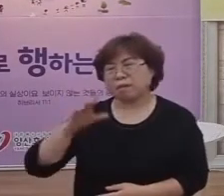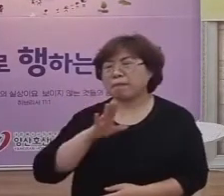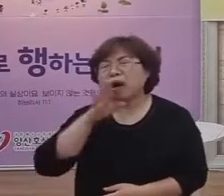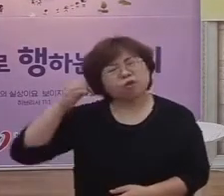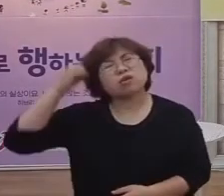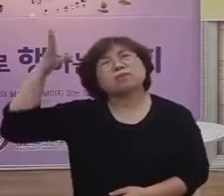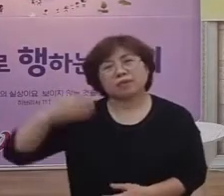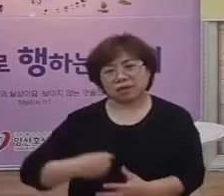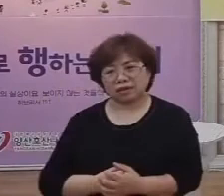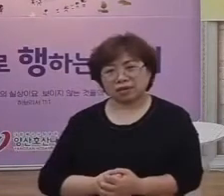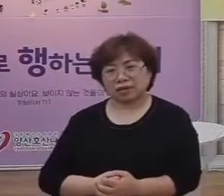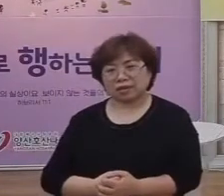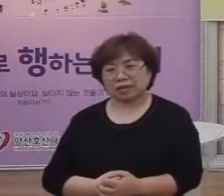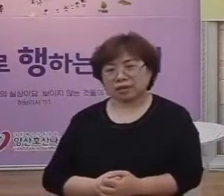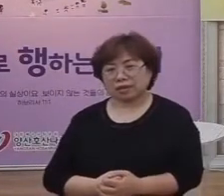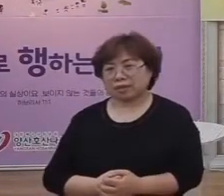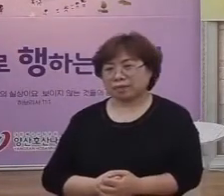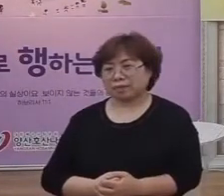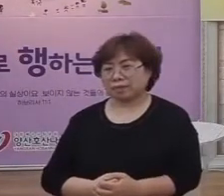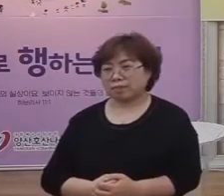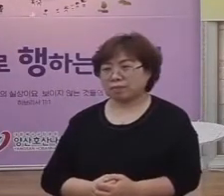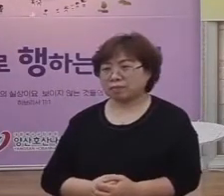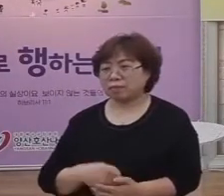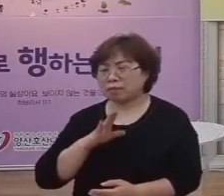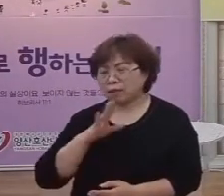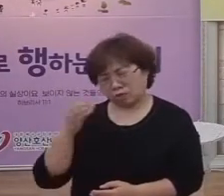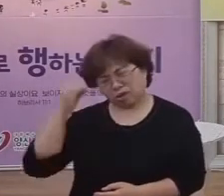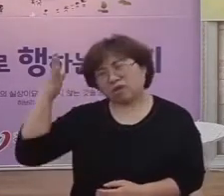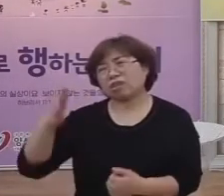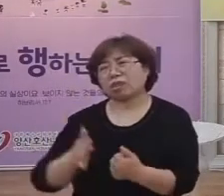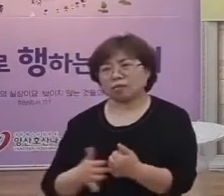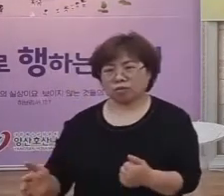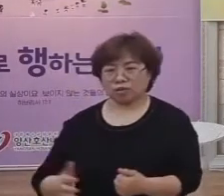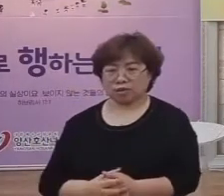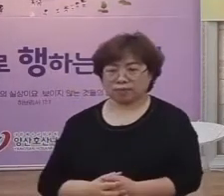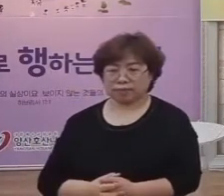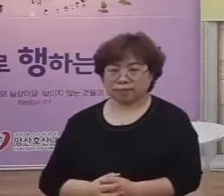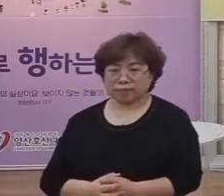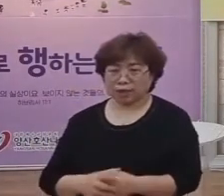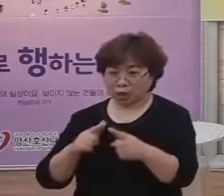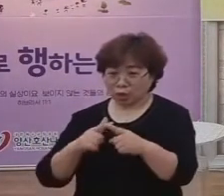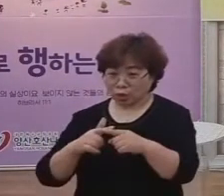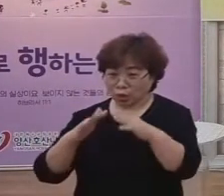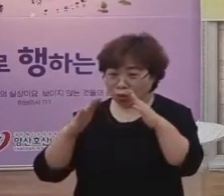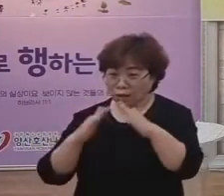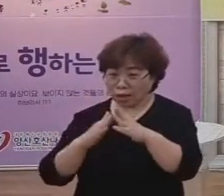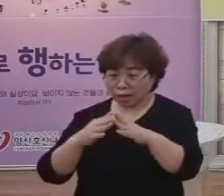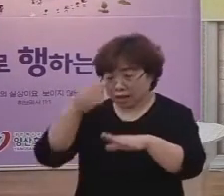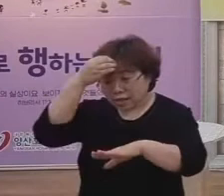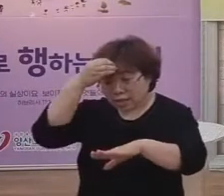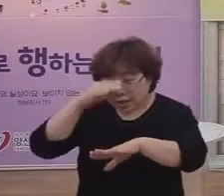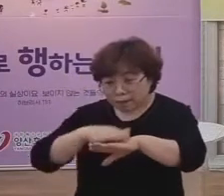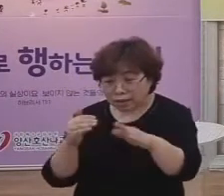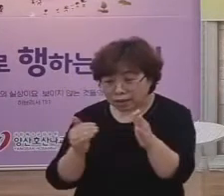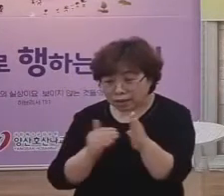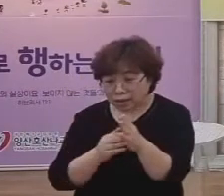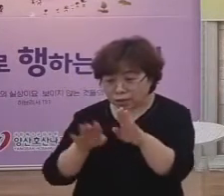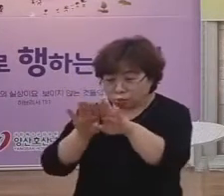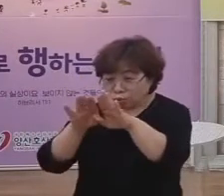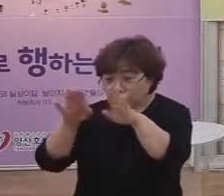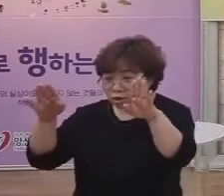말씀에도 있지만 금방 잊어버려요. 그래서 교회 문을 열고 딱 나가는